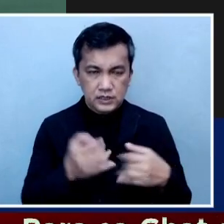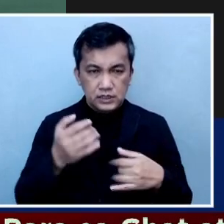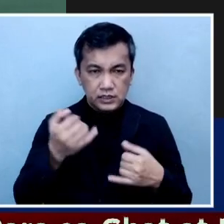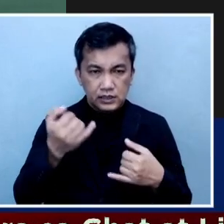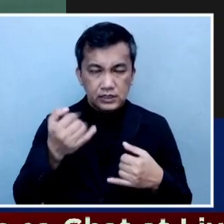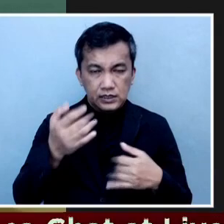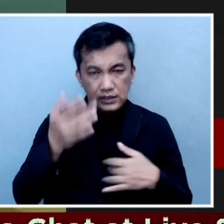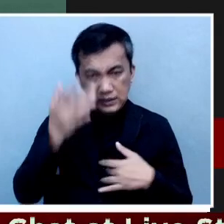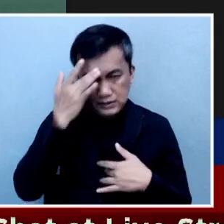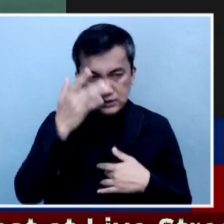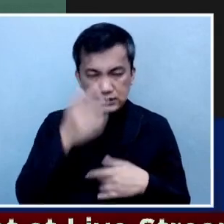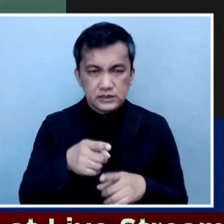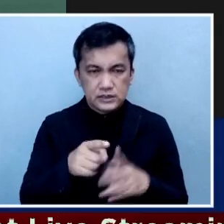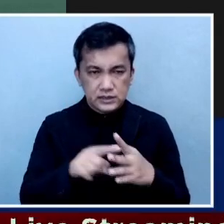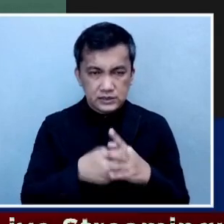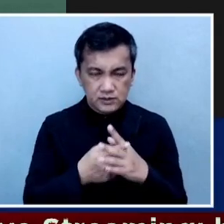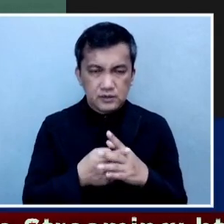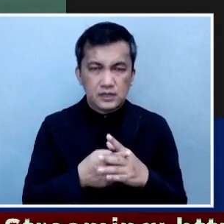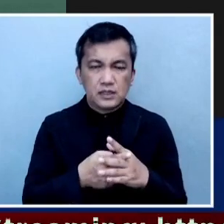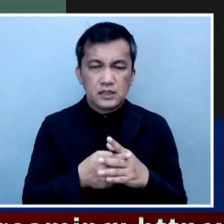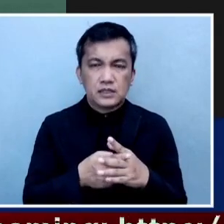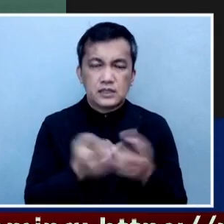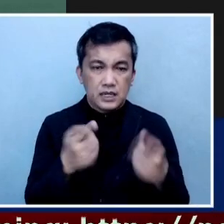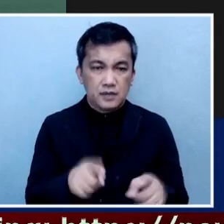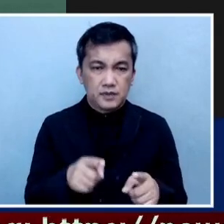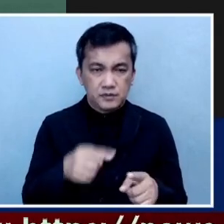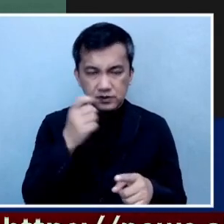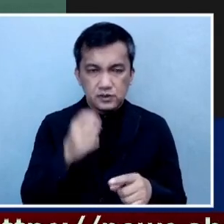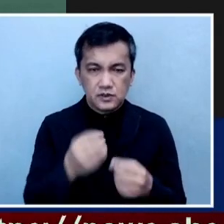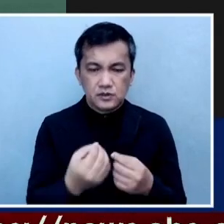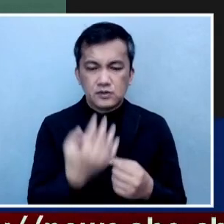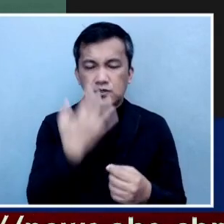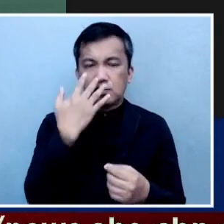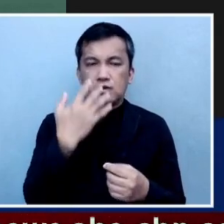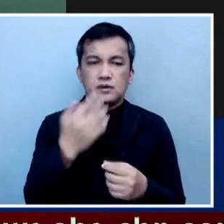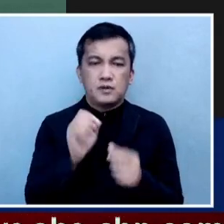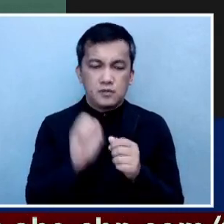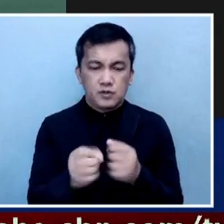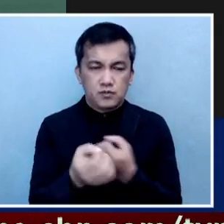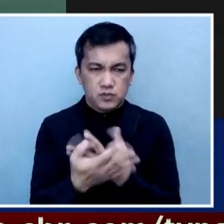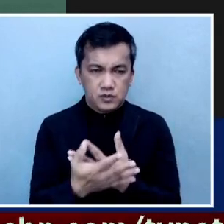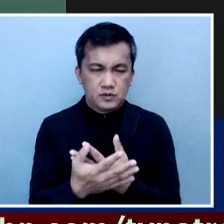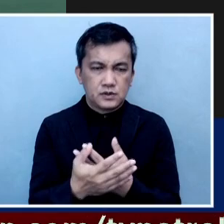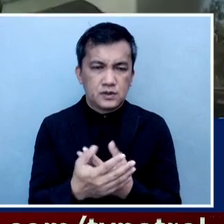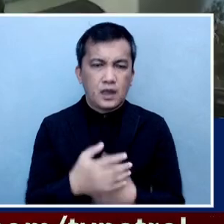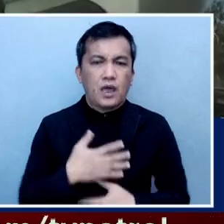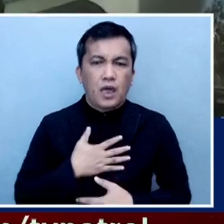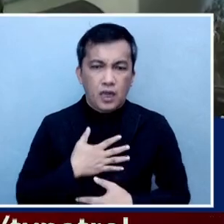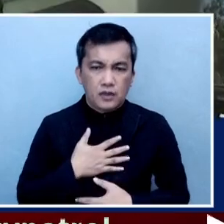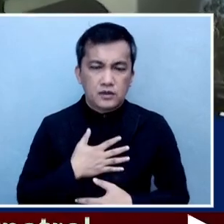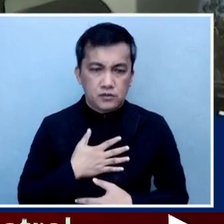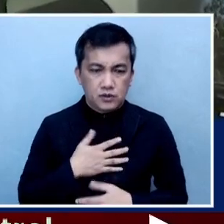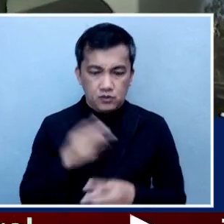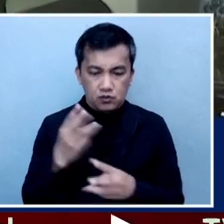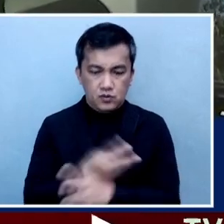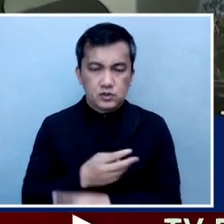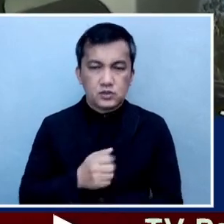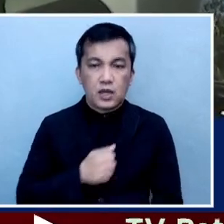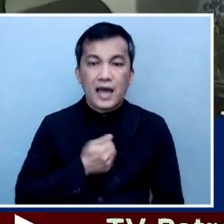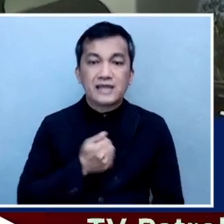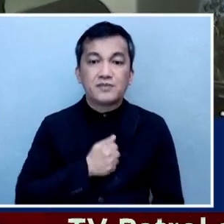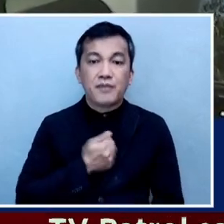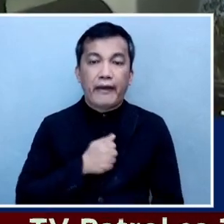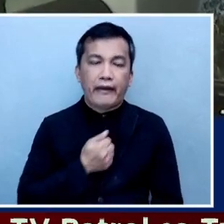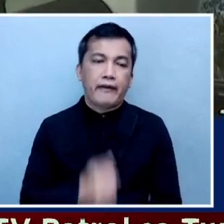natitrigger ng mga smoke ng ating mga firecracker. So yung mga nag-exacerbate yung mga hika. Isa lang ang